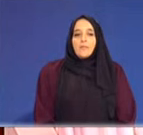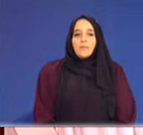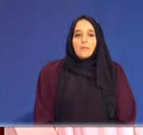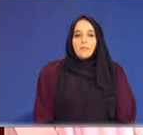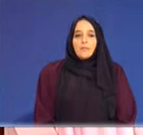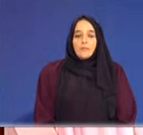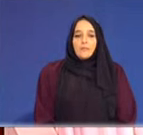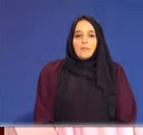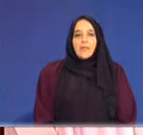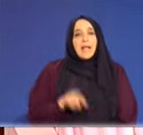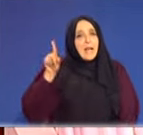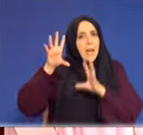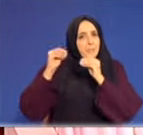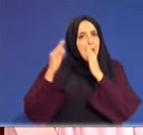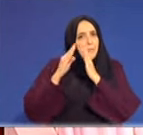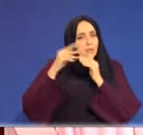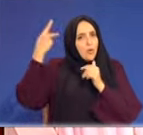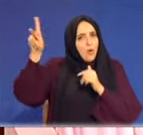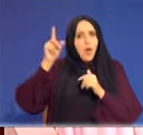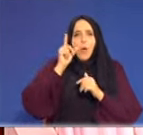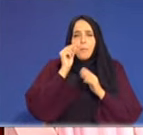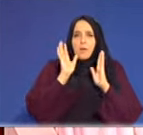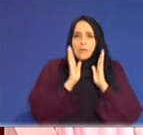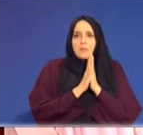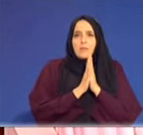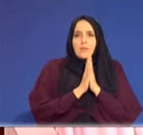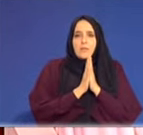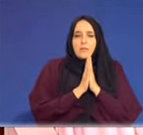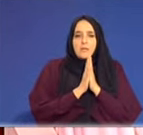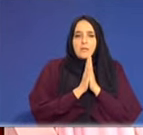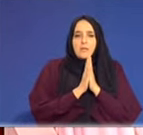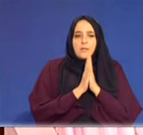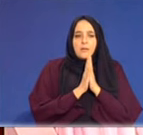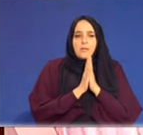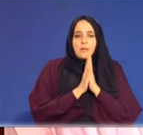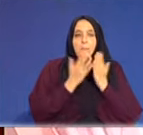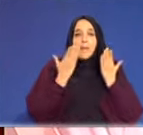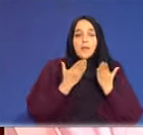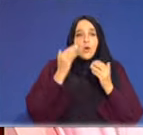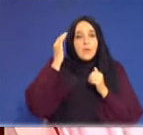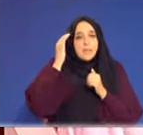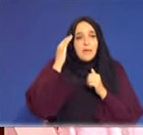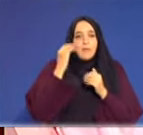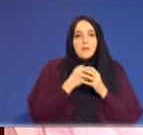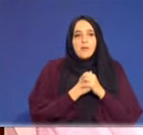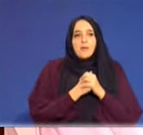واحدة أخرى راهي عايشة في دار هذيك الراجل. ومن بعد حنا نحوسوا على الوار